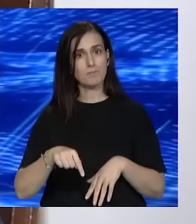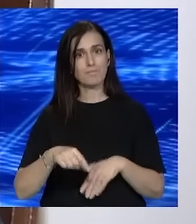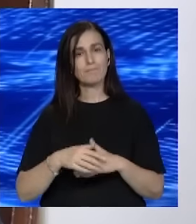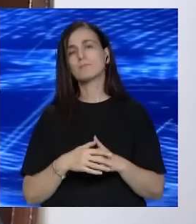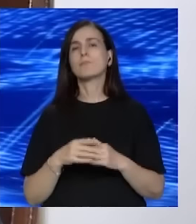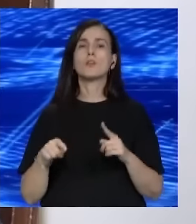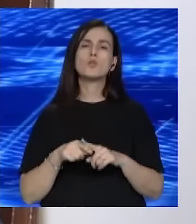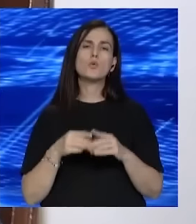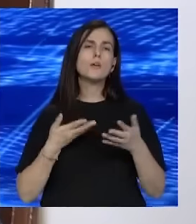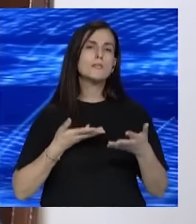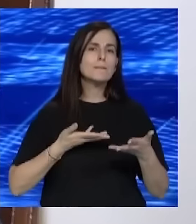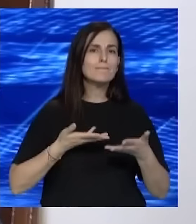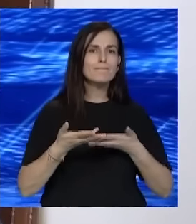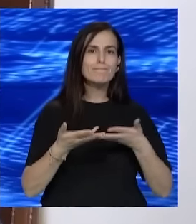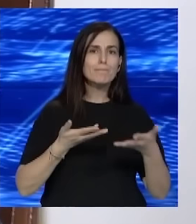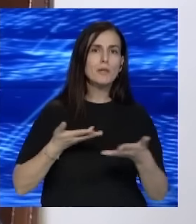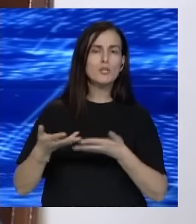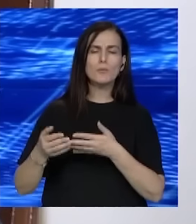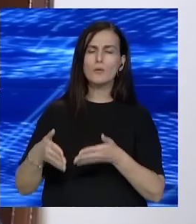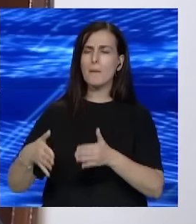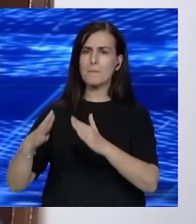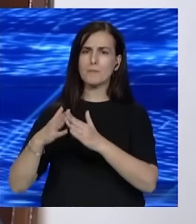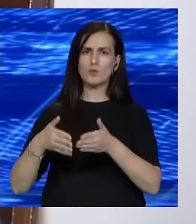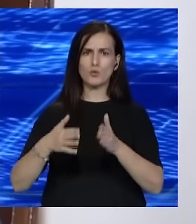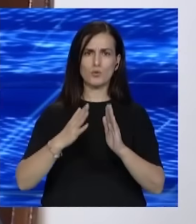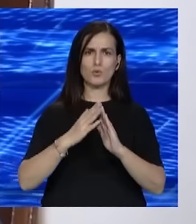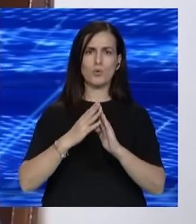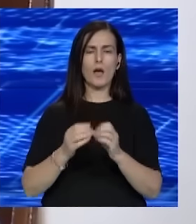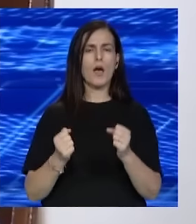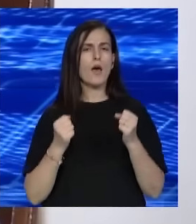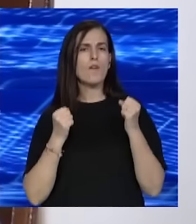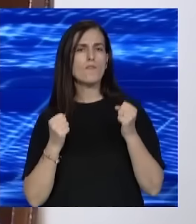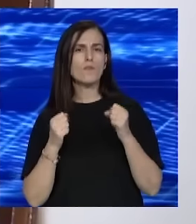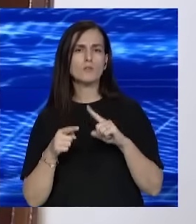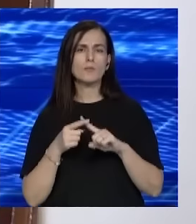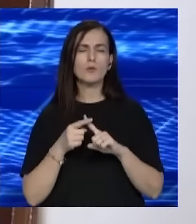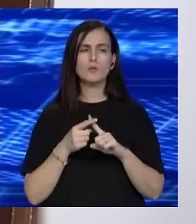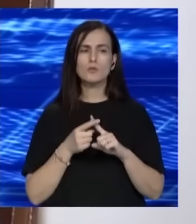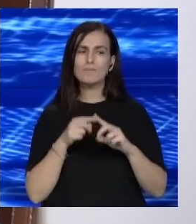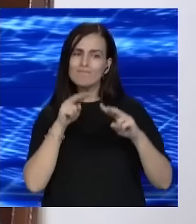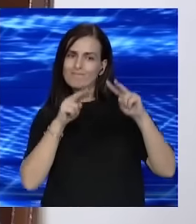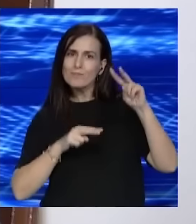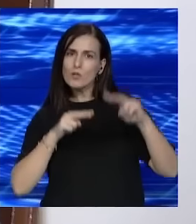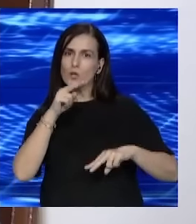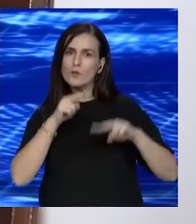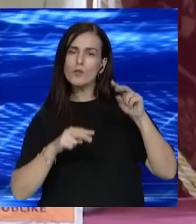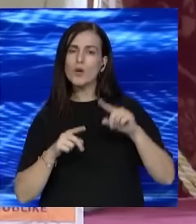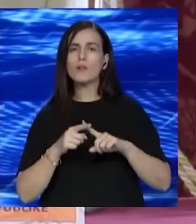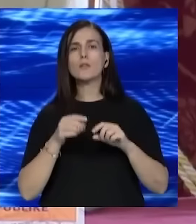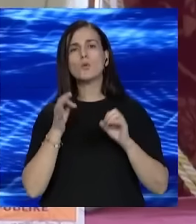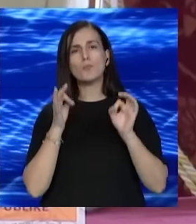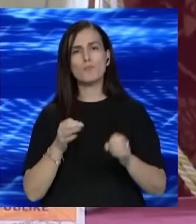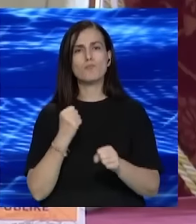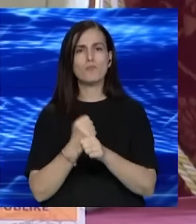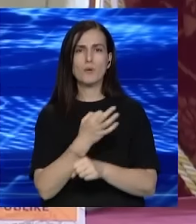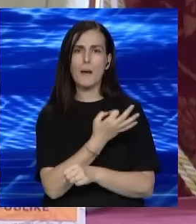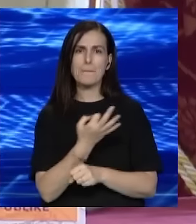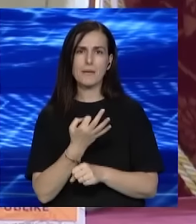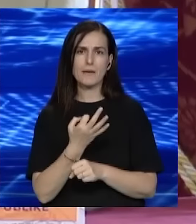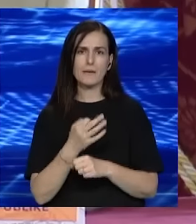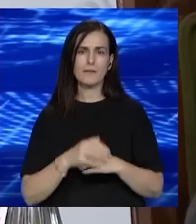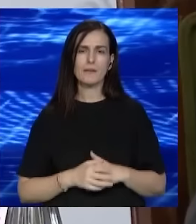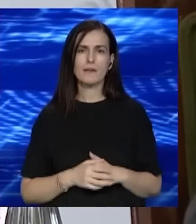përpjekjet për rritjen e bashkëpunimit dhe pavarësisë së këtyre institucioneve, duhet të forcojnë mbikëqyrjen dhe llogaridhënien dhe të veprojnë me integritet. Llogaridhënia e